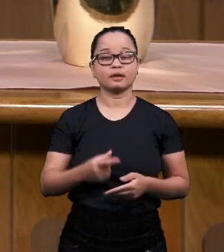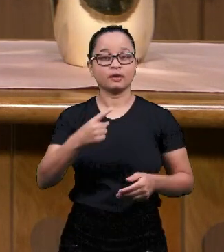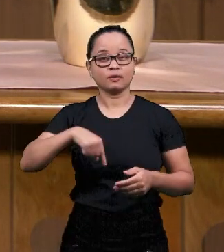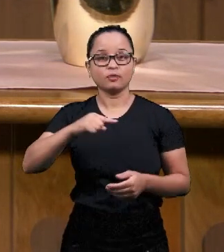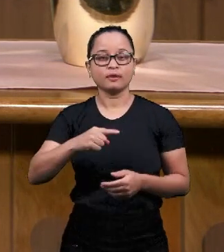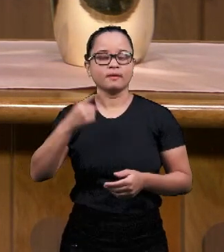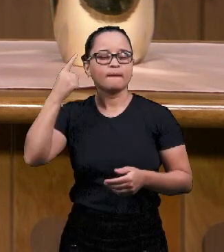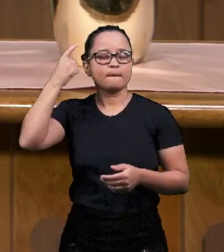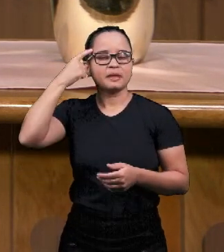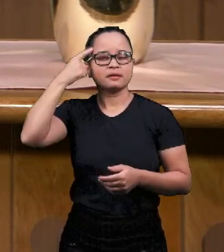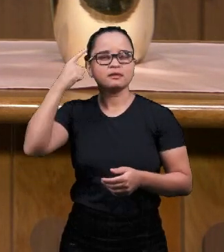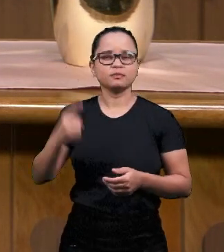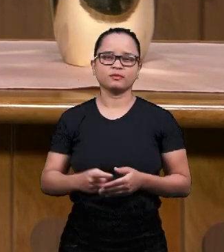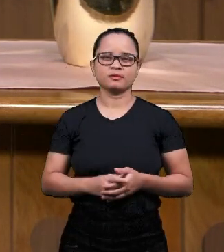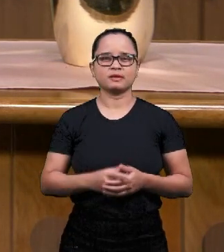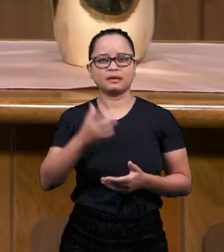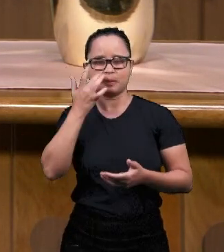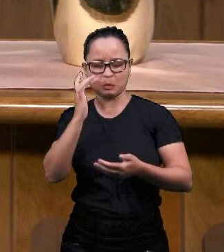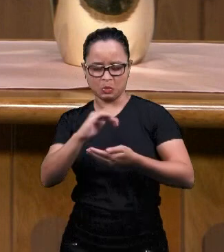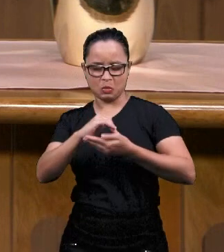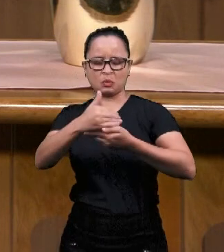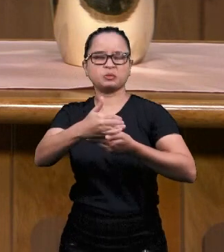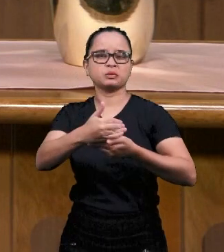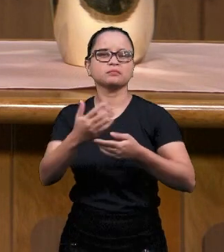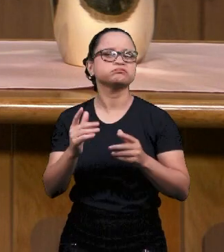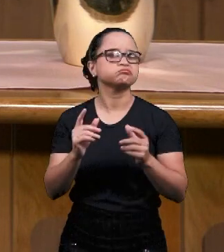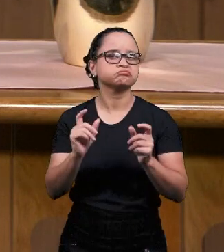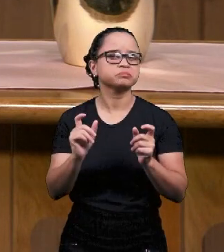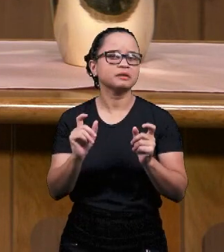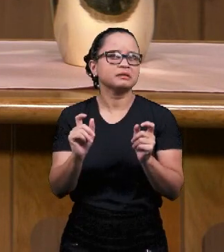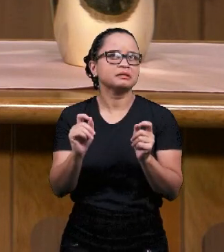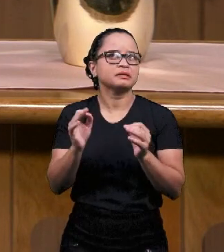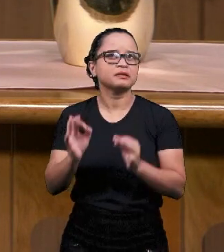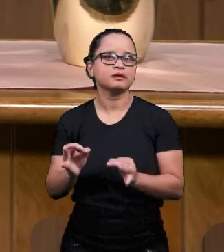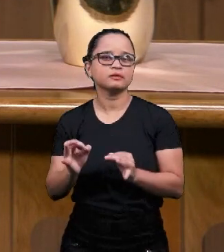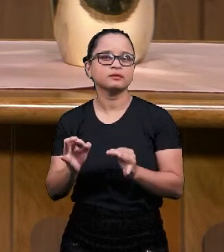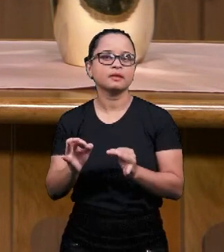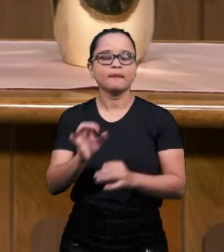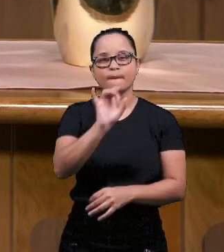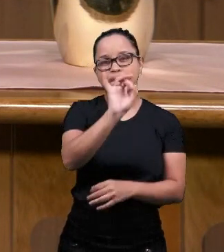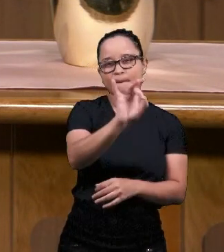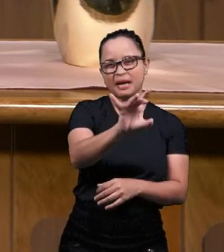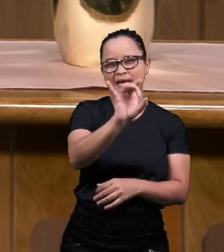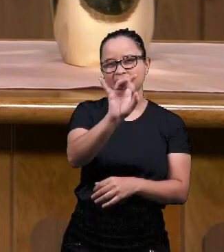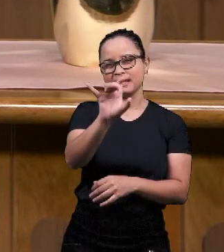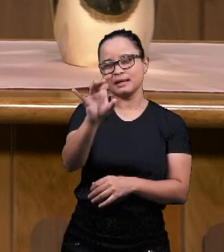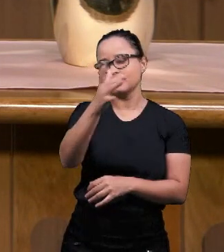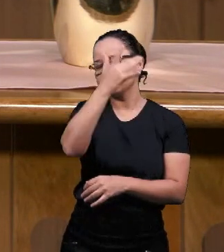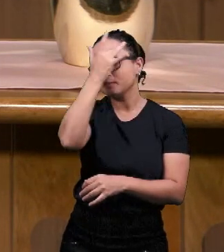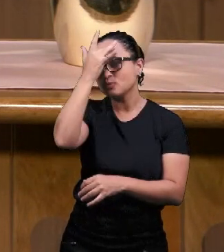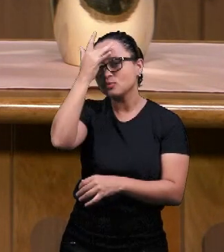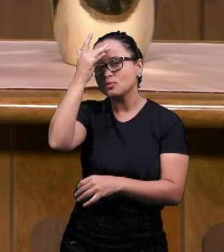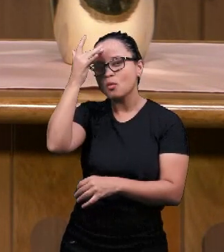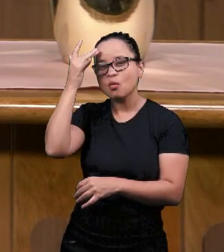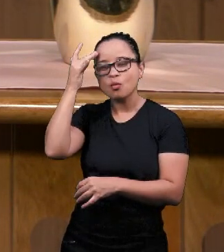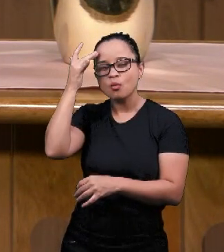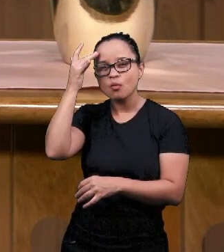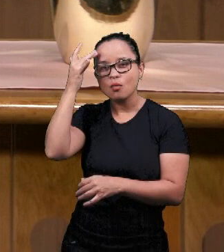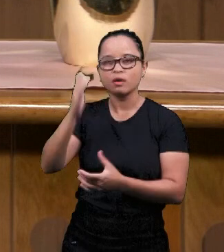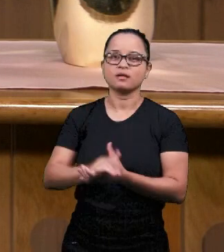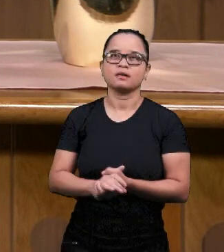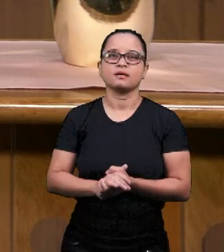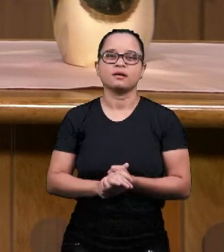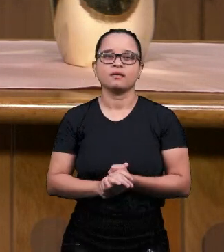Когда мы размышляем над этим выражением «сокровище», конечно, для каждого из